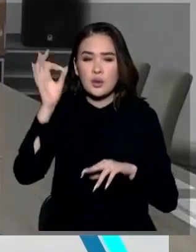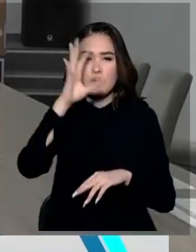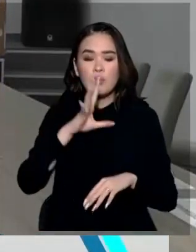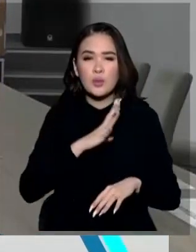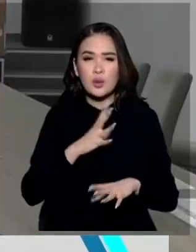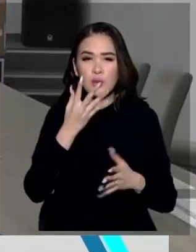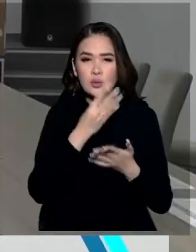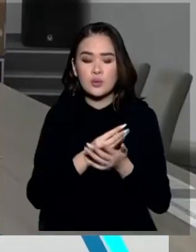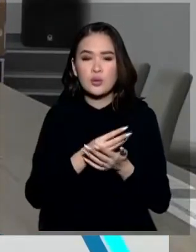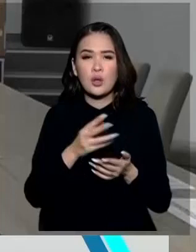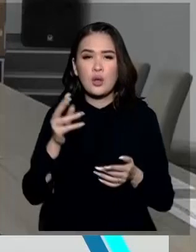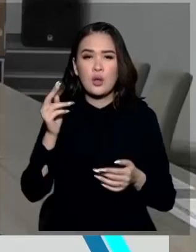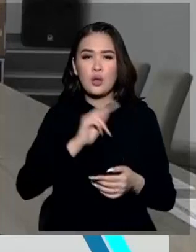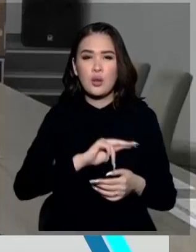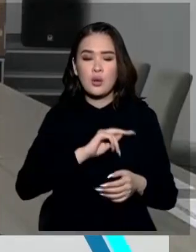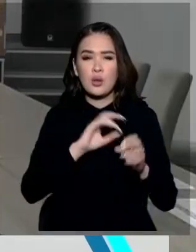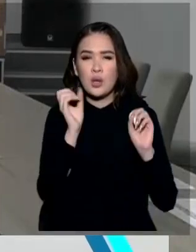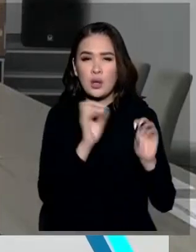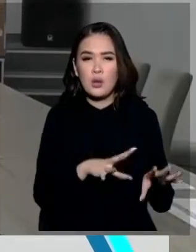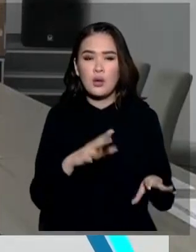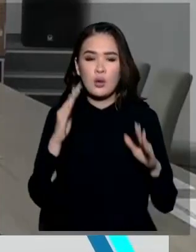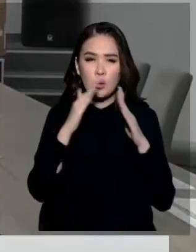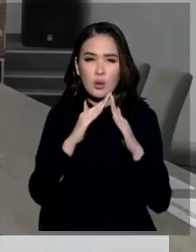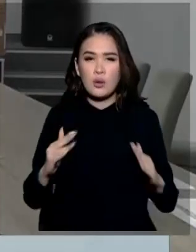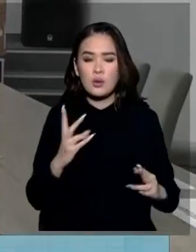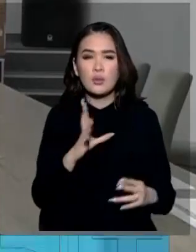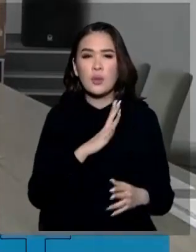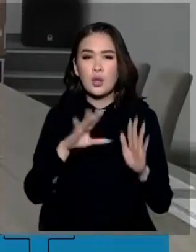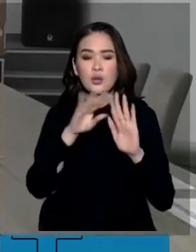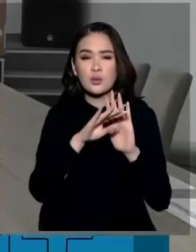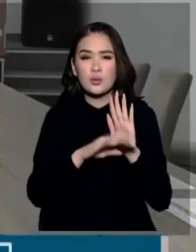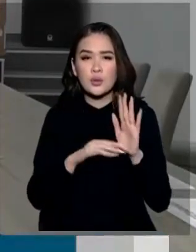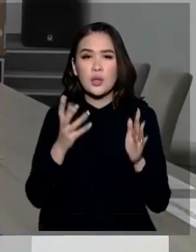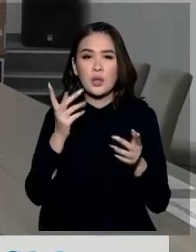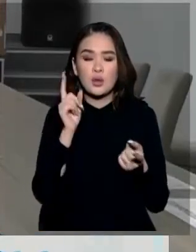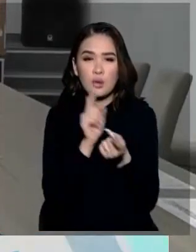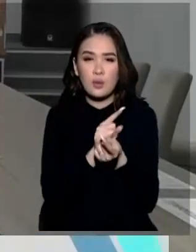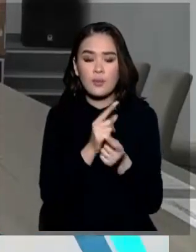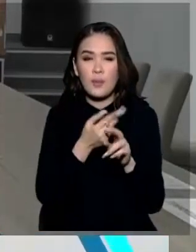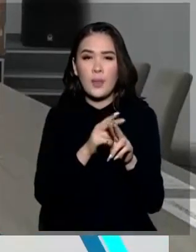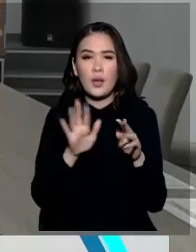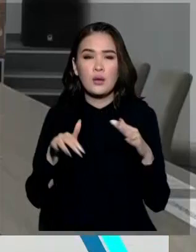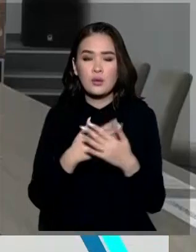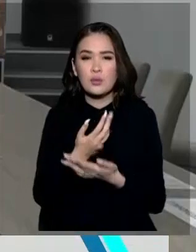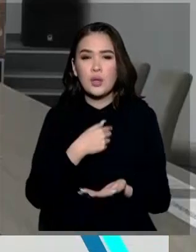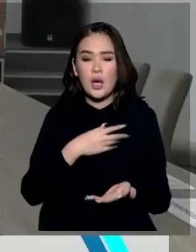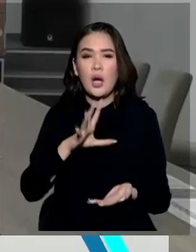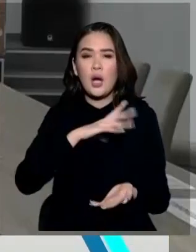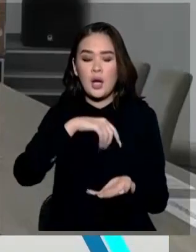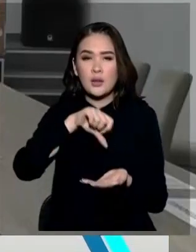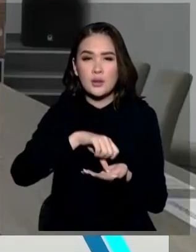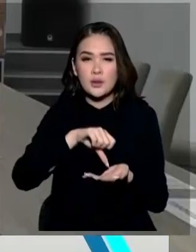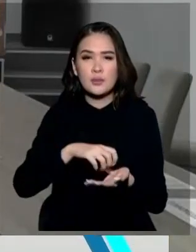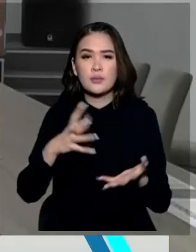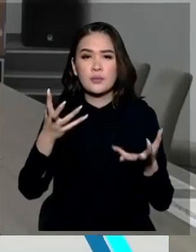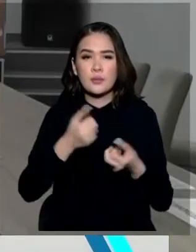тастап үйде отыруға тура келді. Және де осындай керемет жоба кезіккендіктен осы жобаға қатысып, құрал жабдықтарымызды